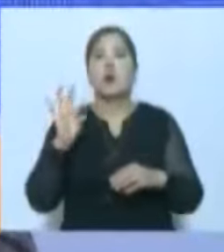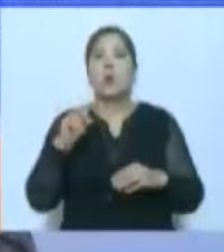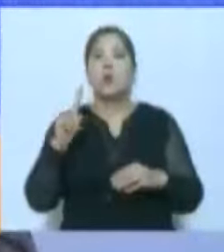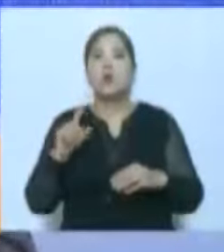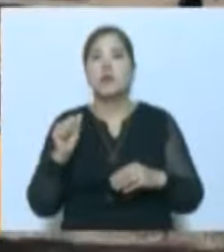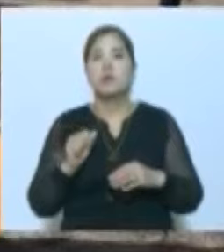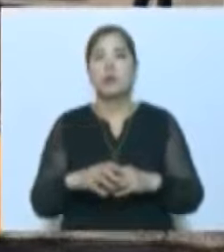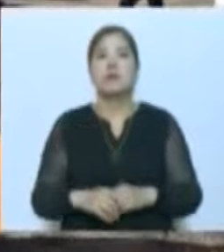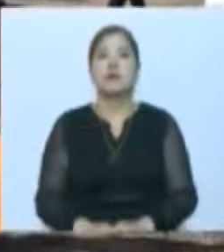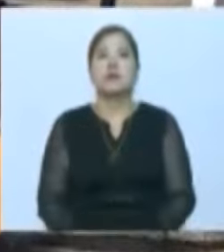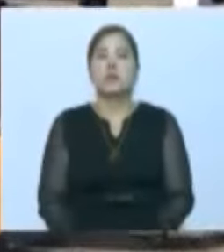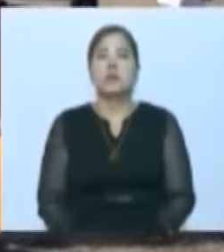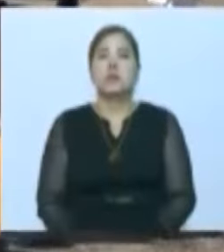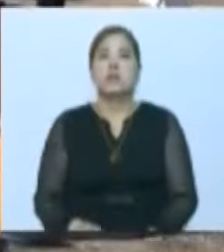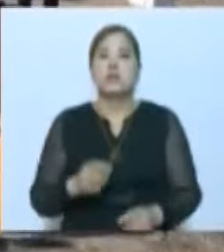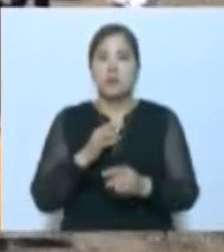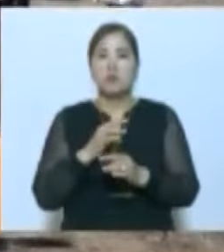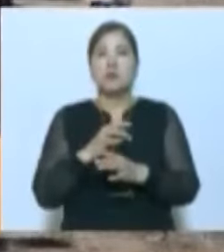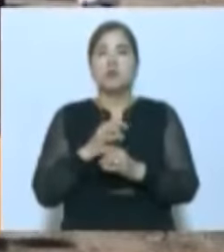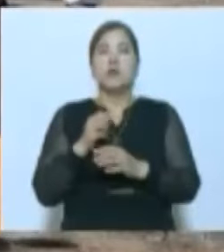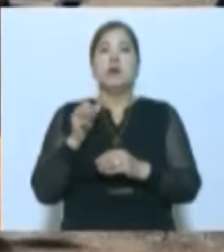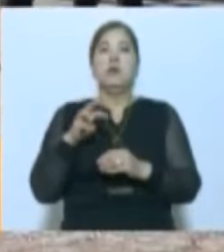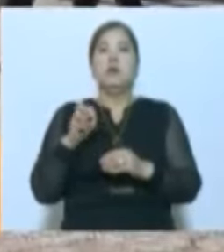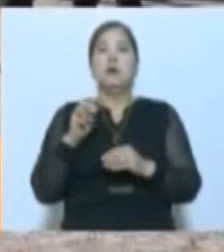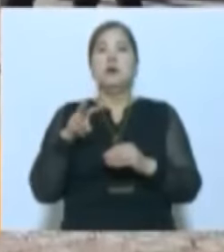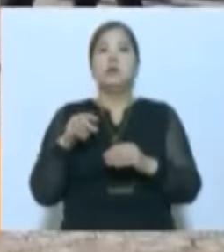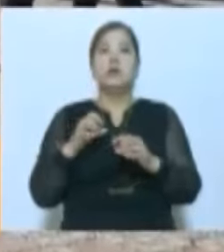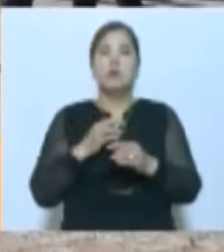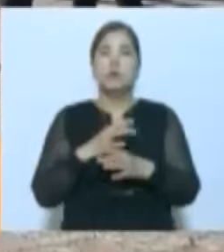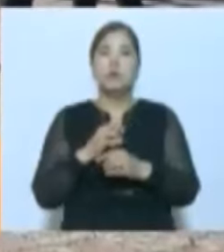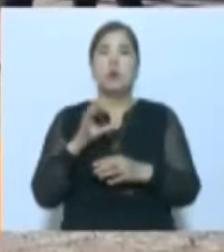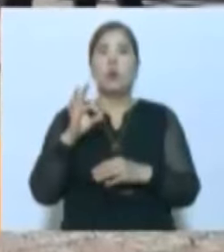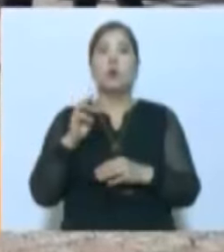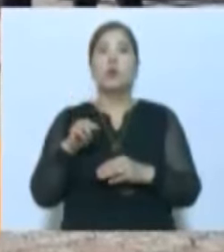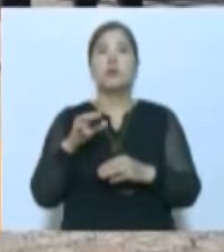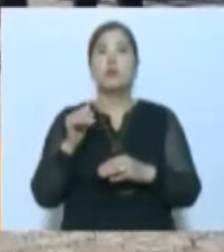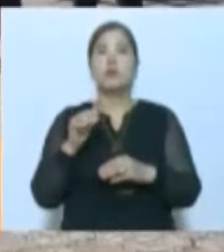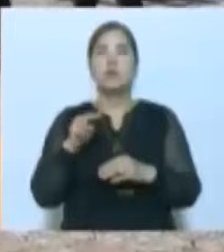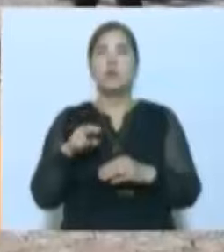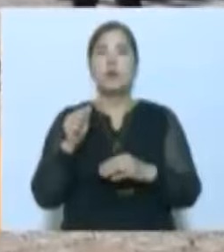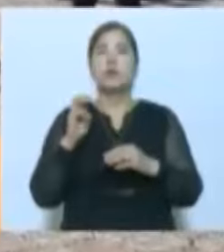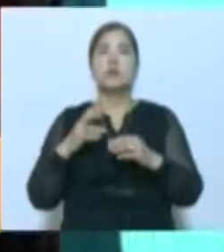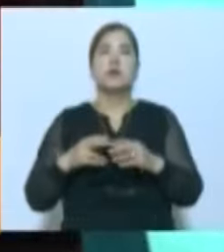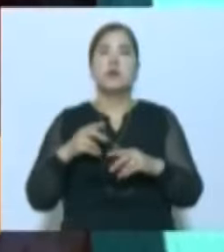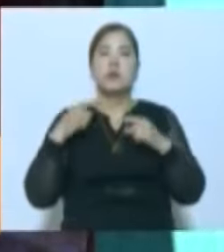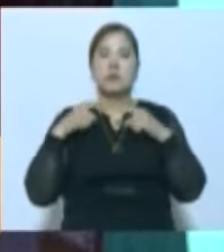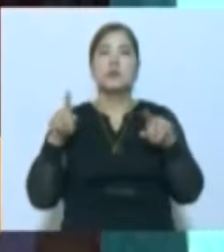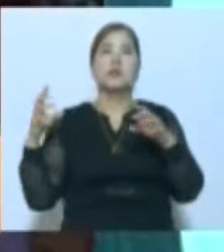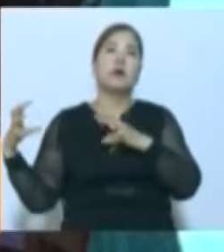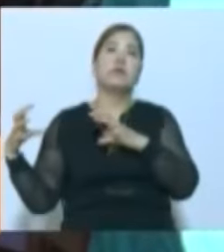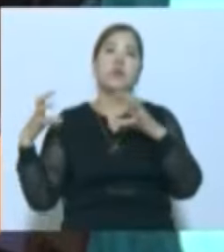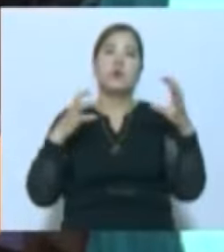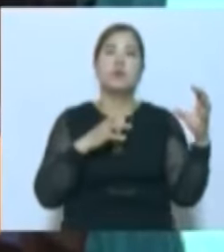Рымбаевой. На праздник Амал Мерекеса желающим посетить гору Утпан будут организован специальный автобус, который будет